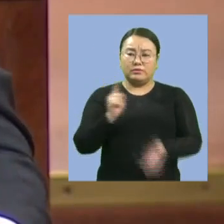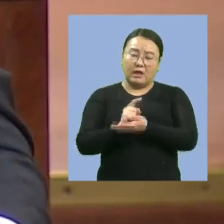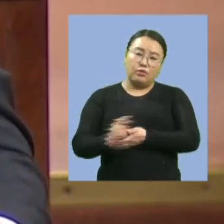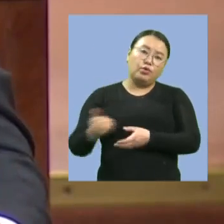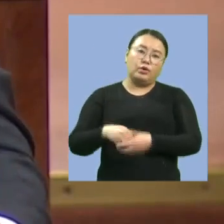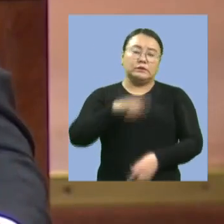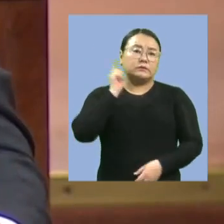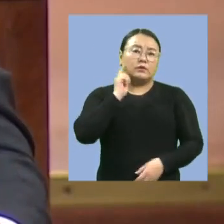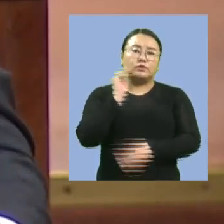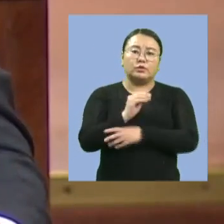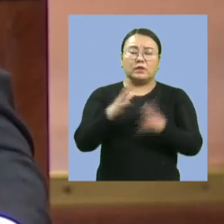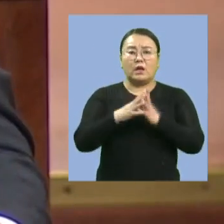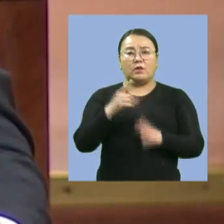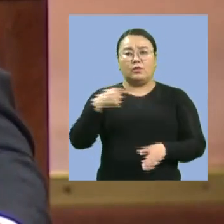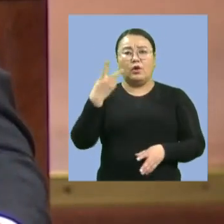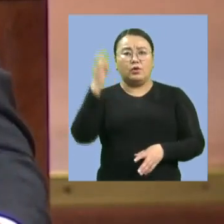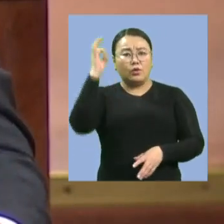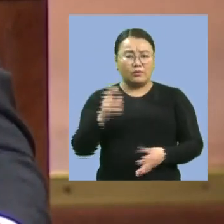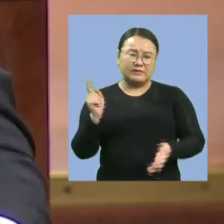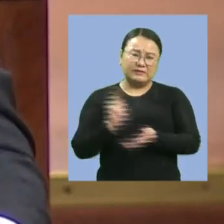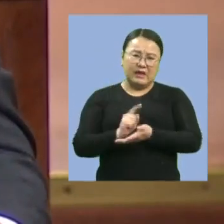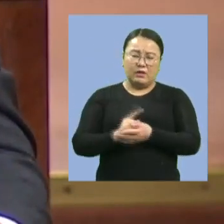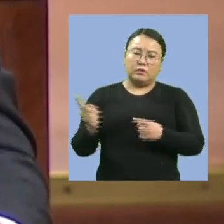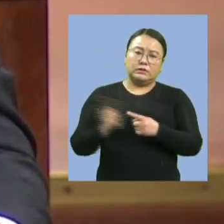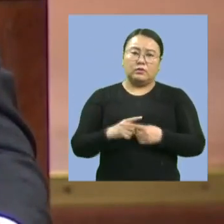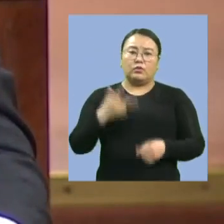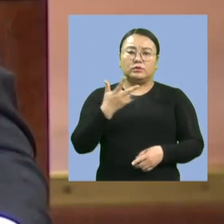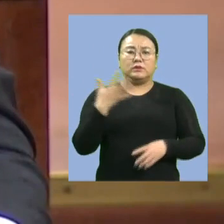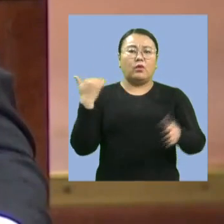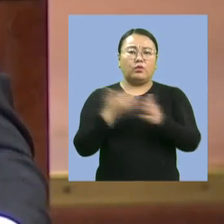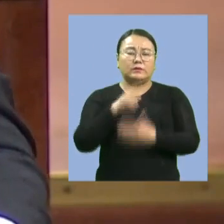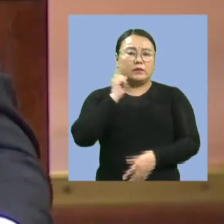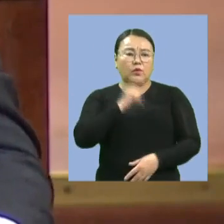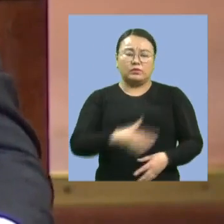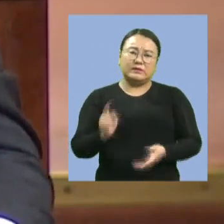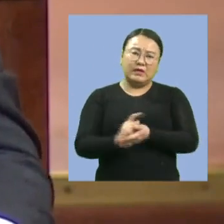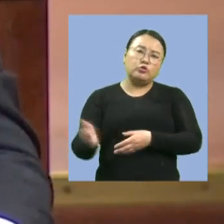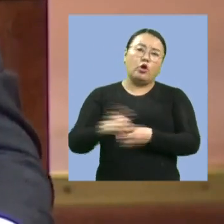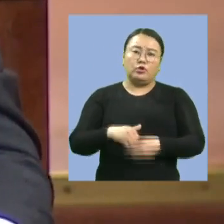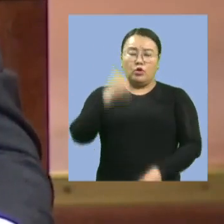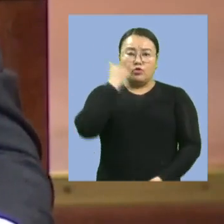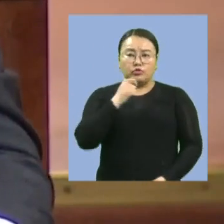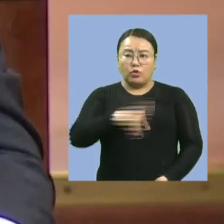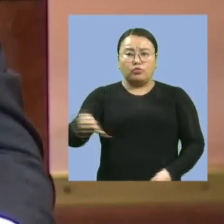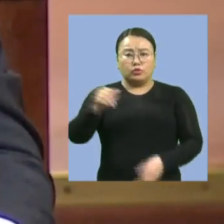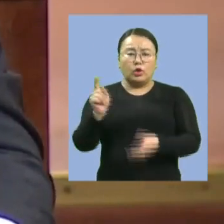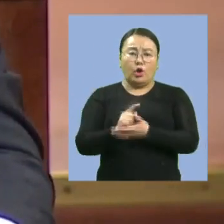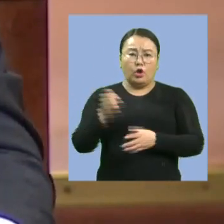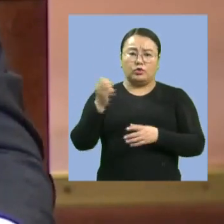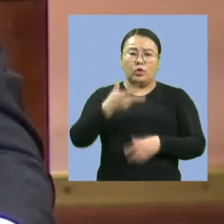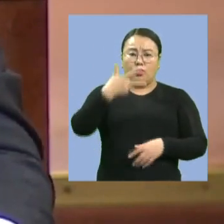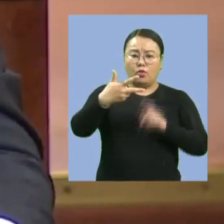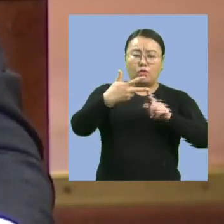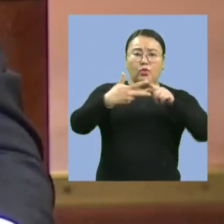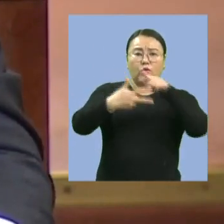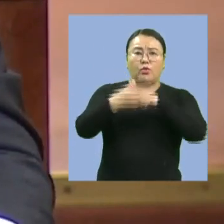байна гэдэг асуудлыг тавьж өгөөч. Залуучуудын төлөөлөл 10-20% байна гэвэл тэрийг хатуу 35 хүртэлсэн залуучууд байна гэдгийг тусгаж өгөөч. Ахмадууд төртийн чинь